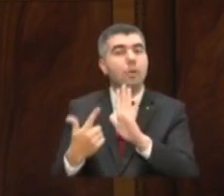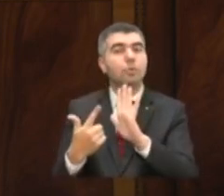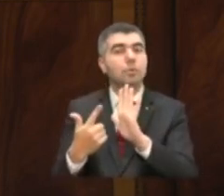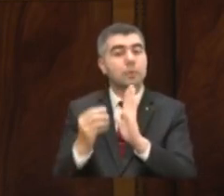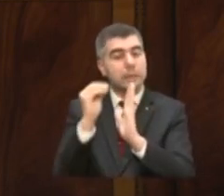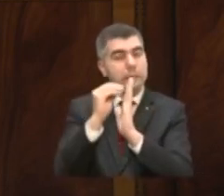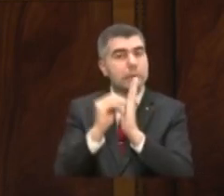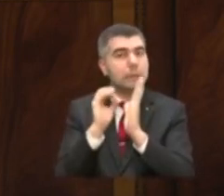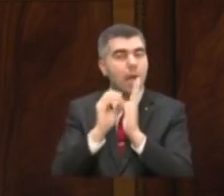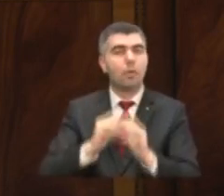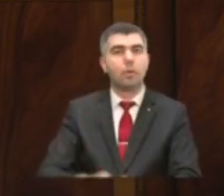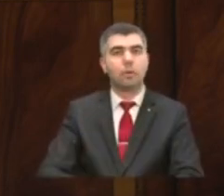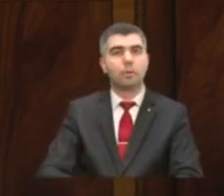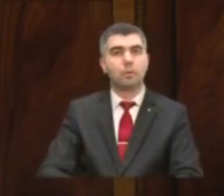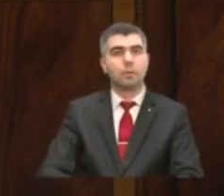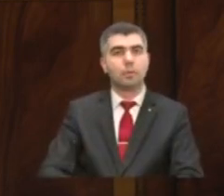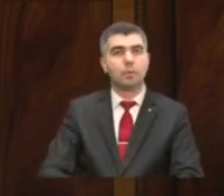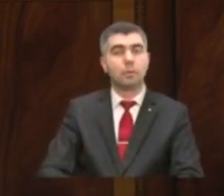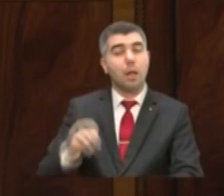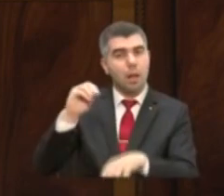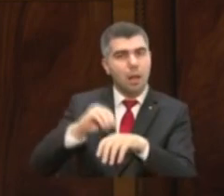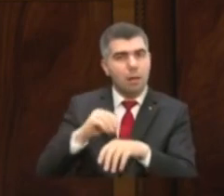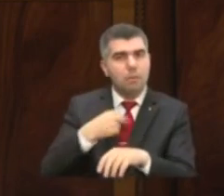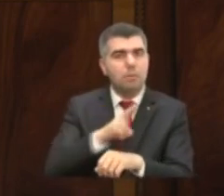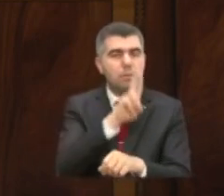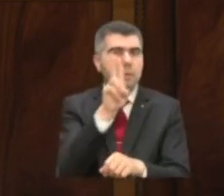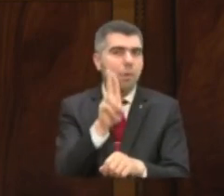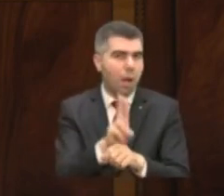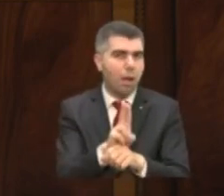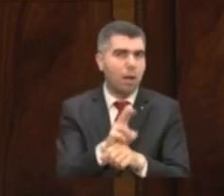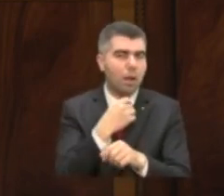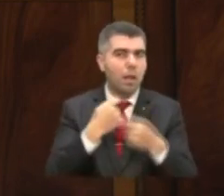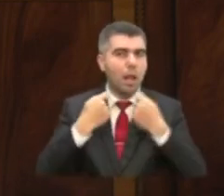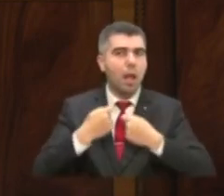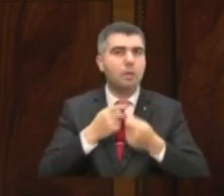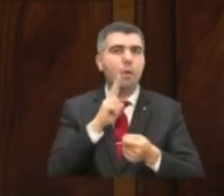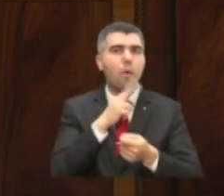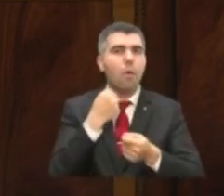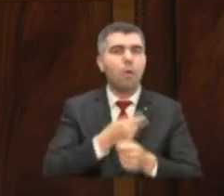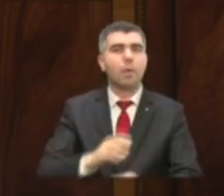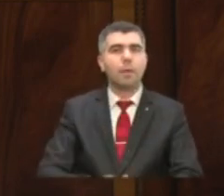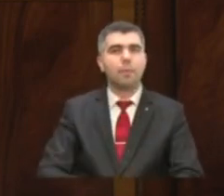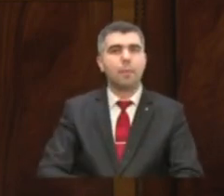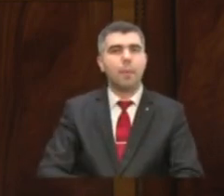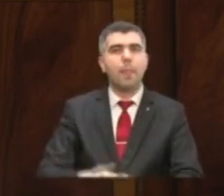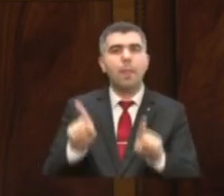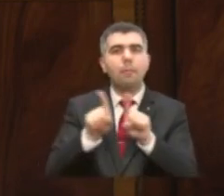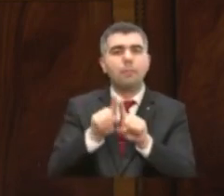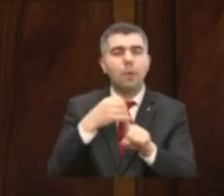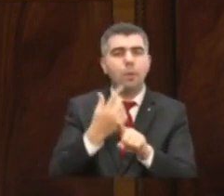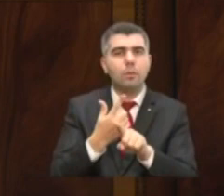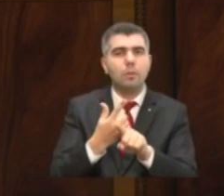التنظيمي للجهات. كما نسائلكم سيد رئيس الحكومة، وقد جاء ذلك في تدخلكم، عن أجندة